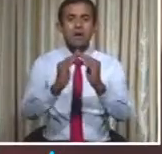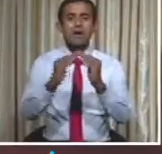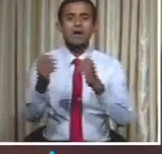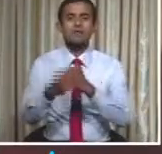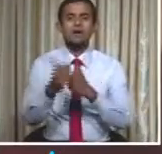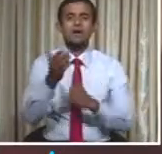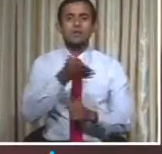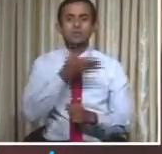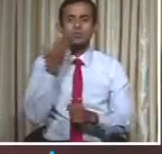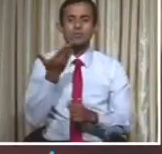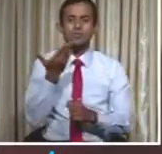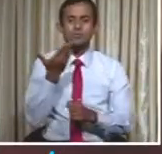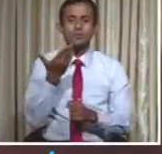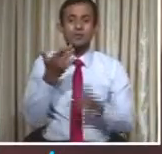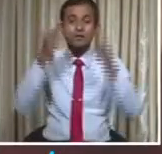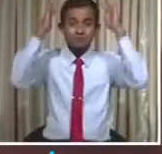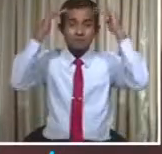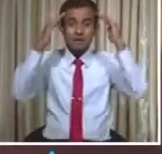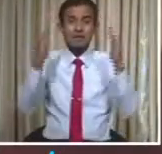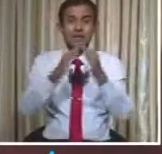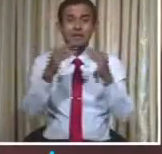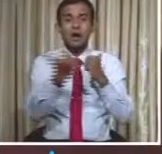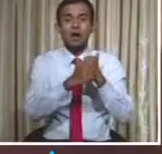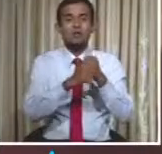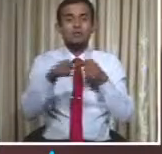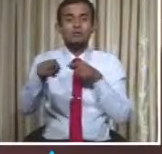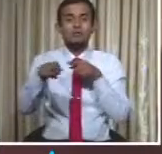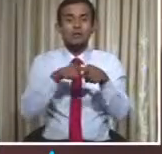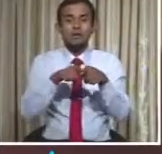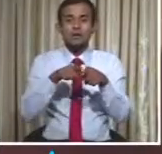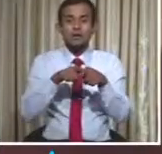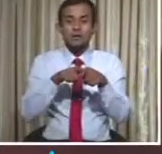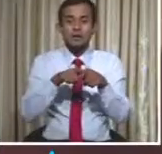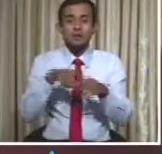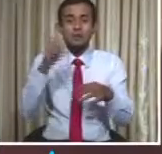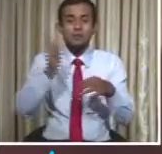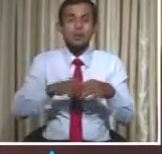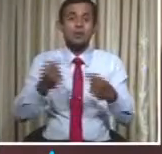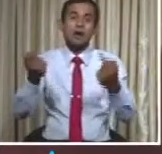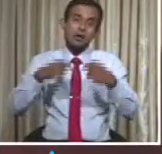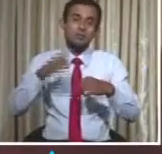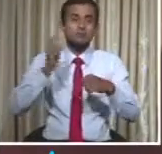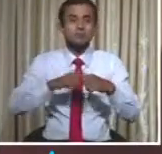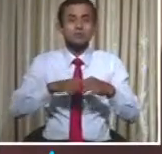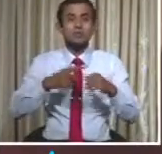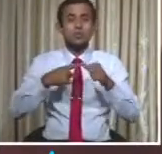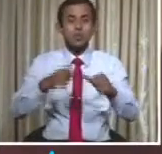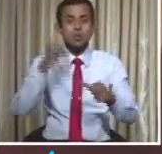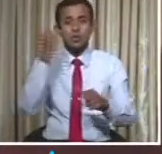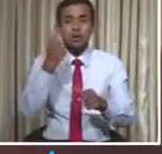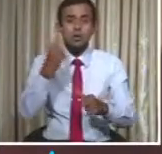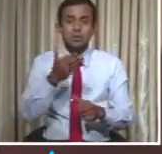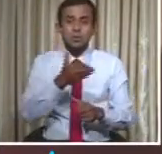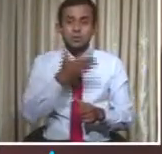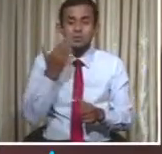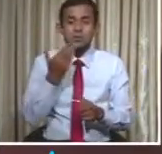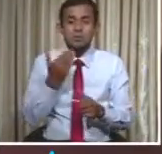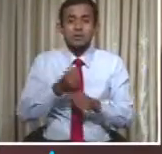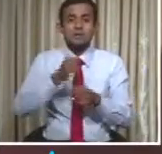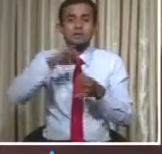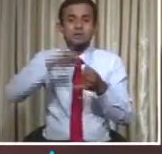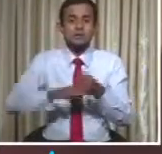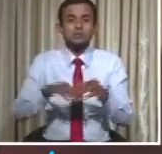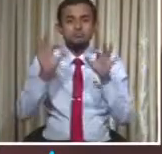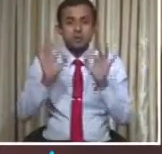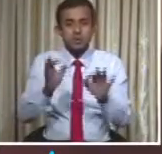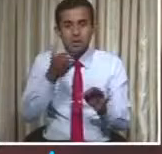පුළුවන්. මොකද අර වහිනකොට ගෙවල් හදනවා වගේ අපි ප්‍රශ්නයක් ආව ප්‍රශ්න ගැන විසඳුම් හොයන්න නෙවෙයි. එතකොට අපිට පුළුවන් අපේ ගෑස් වල ප්‍රමිතිය